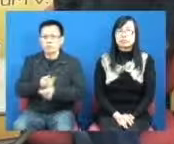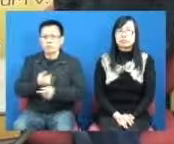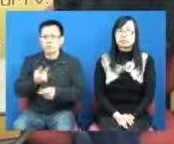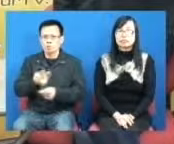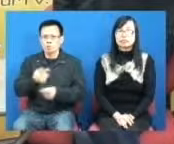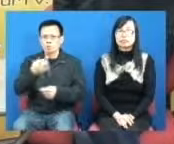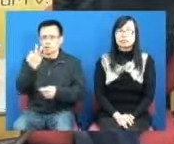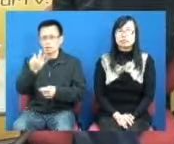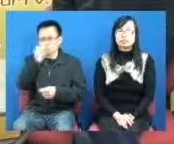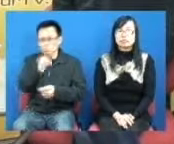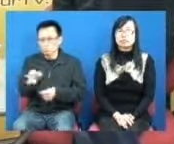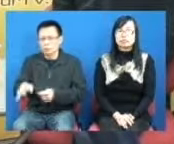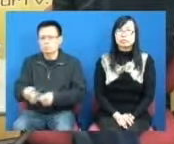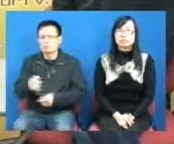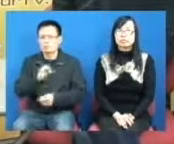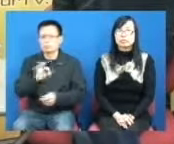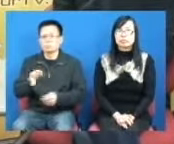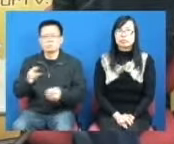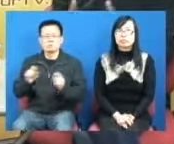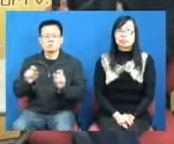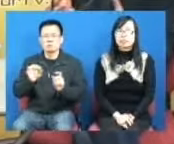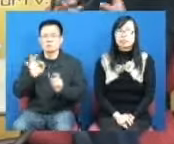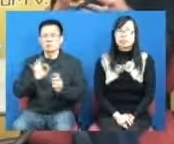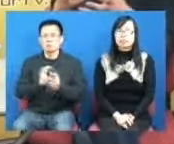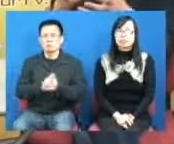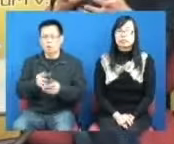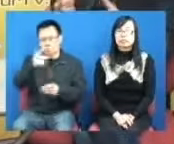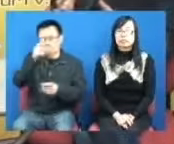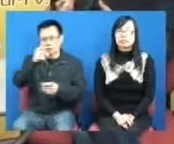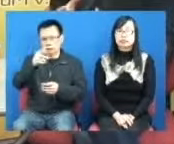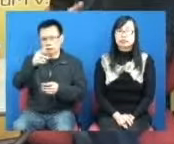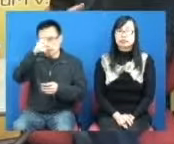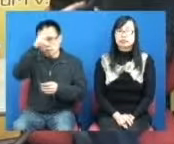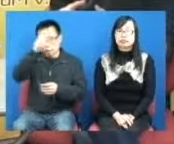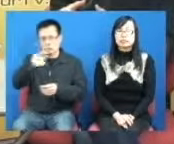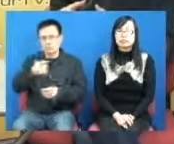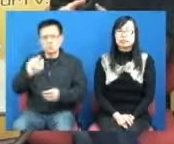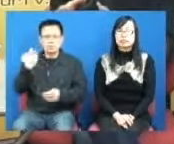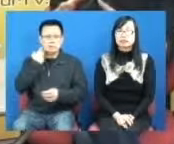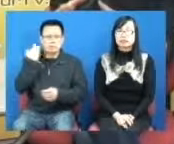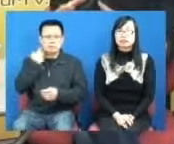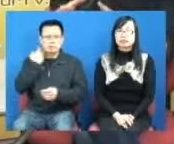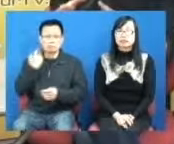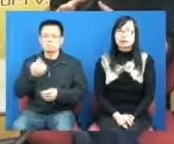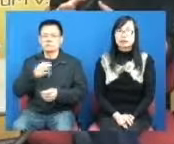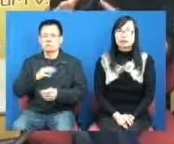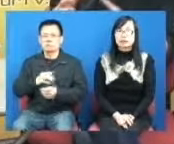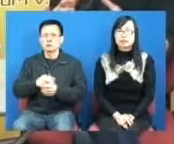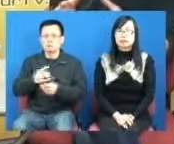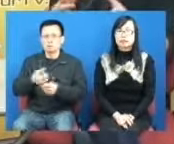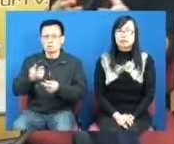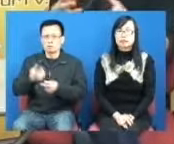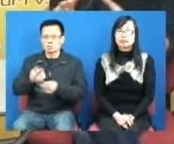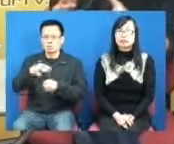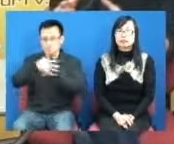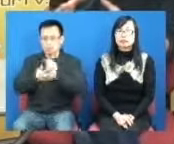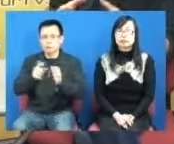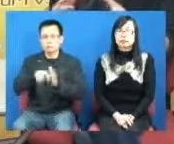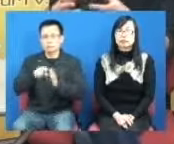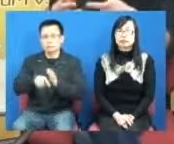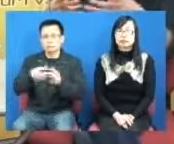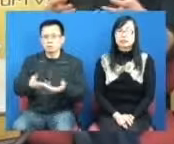義所以去到政府雖然死人堅持這件事但是世界銀行其實實際現在